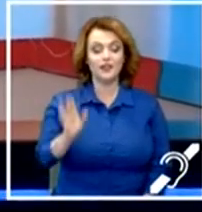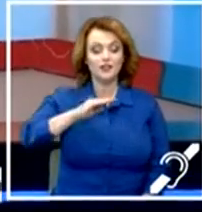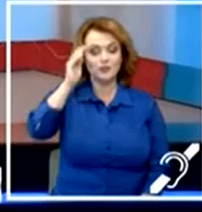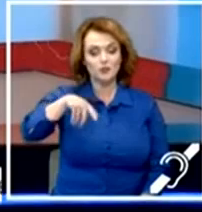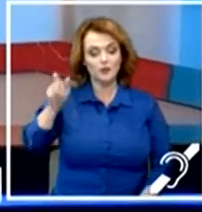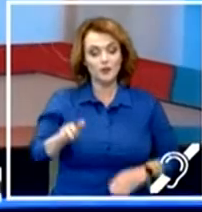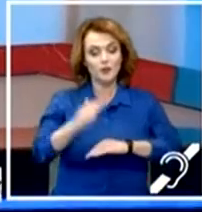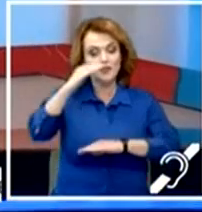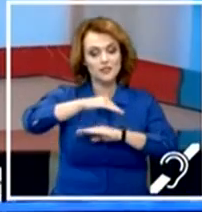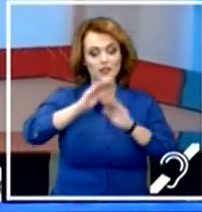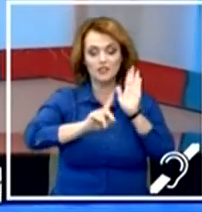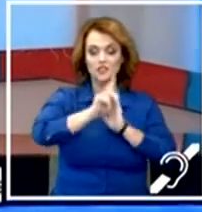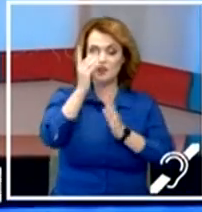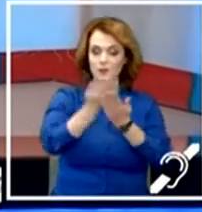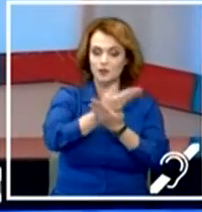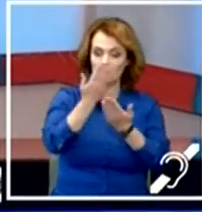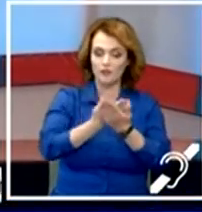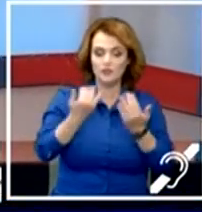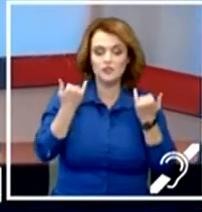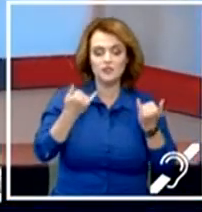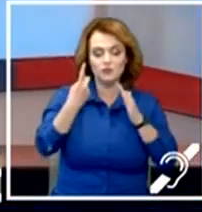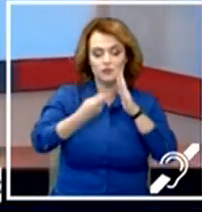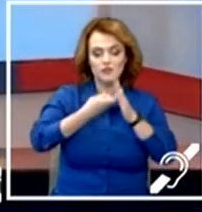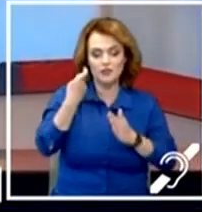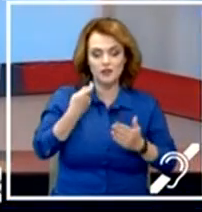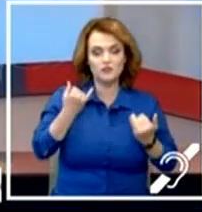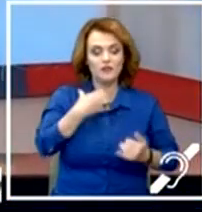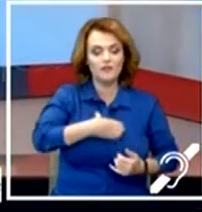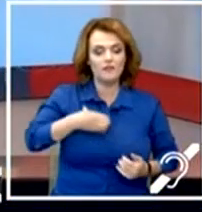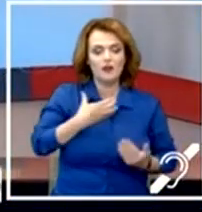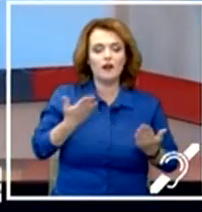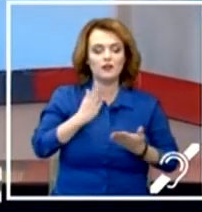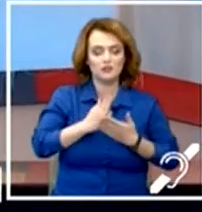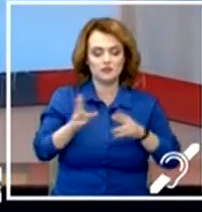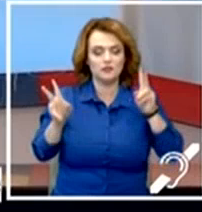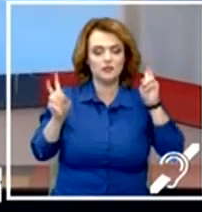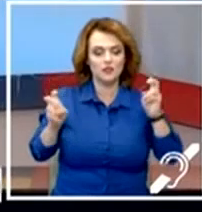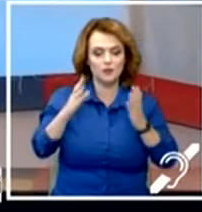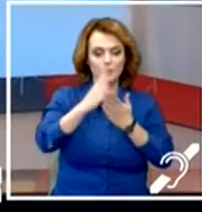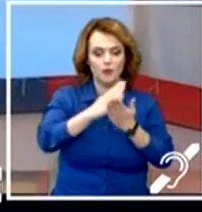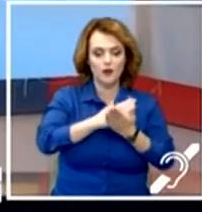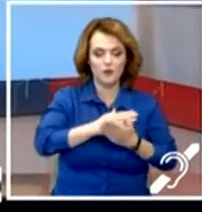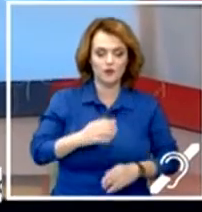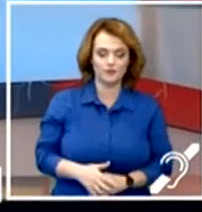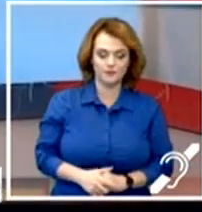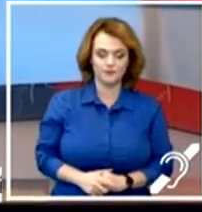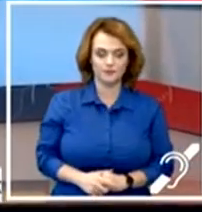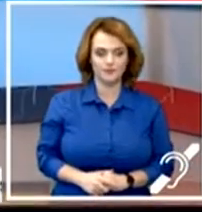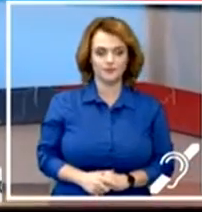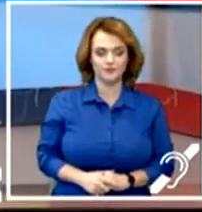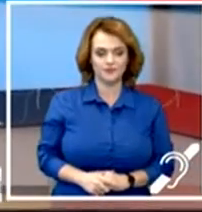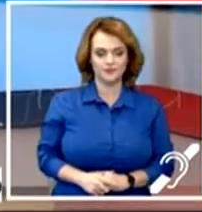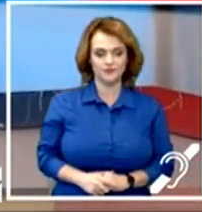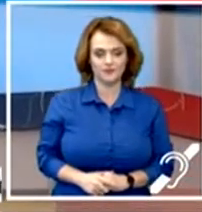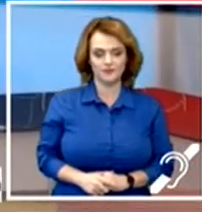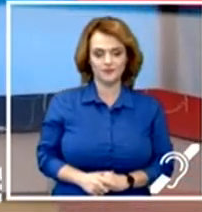Doamnelor și domnilor, bună seara! Sunt Svetlana Gore și bun găsit la Telejurnal. Suntem în direct pe TVR Moldova și TVR Info. Pentru început să vedem